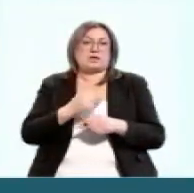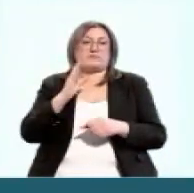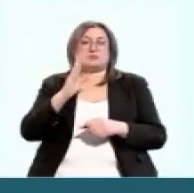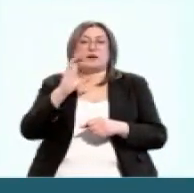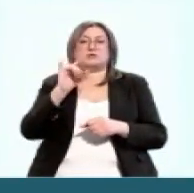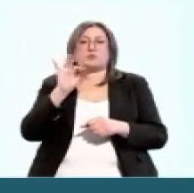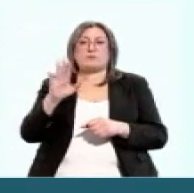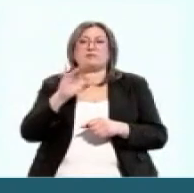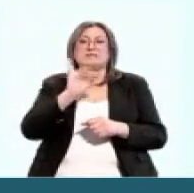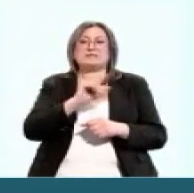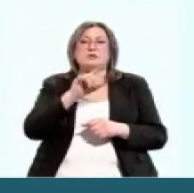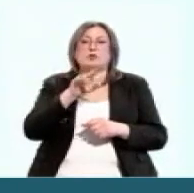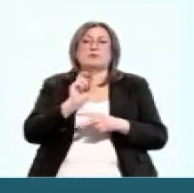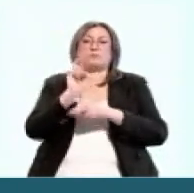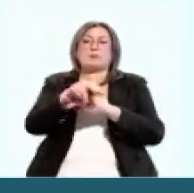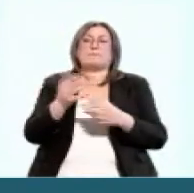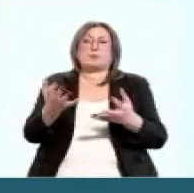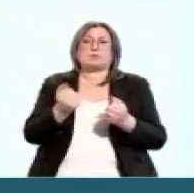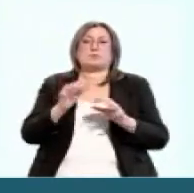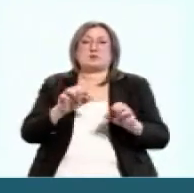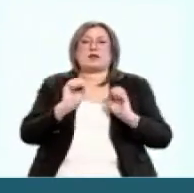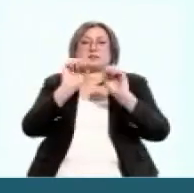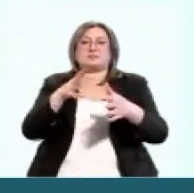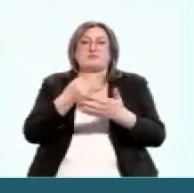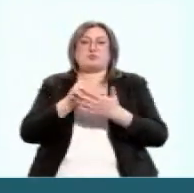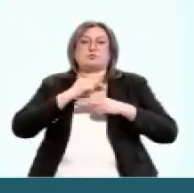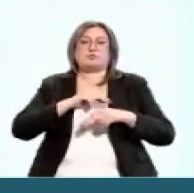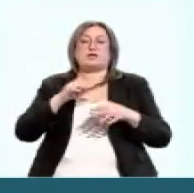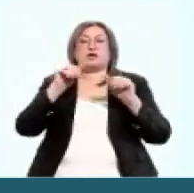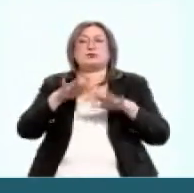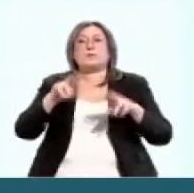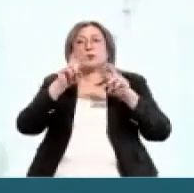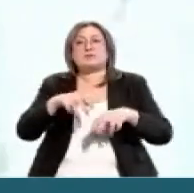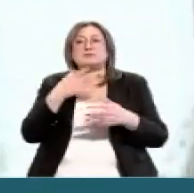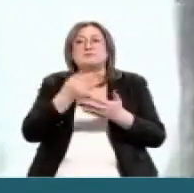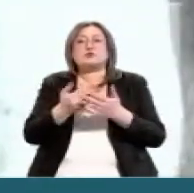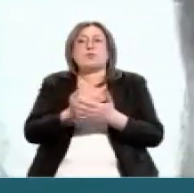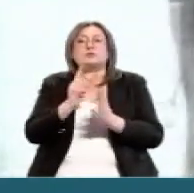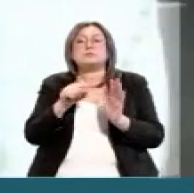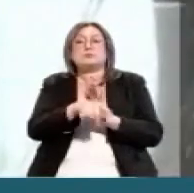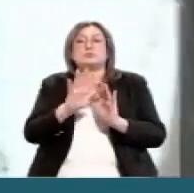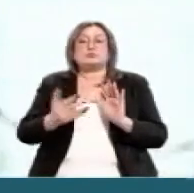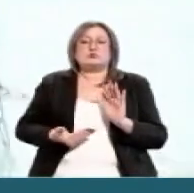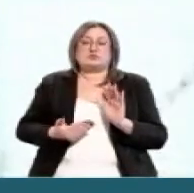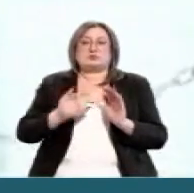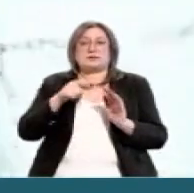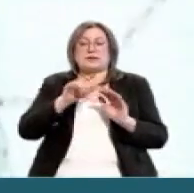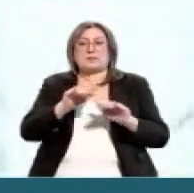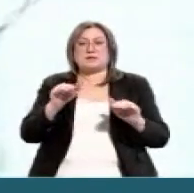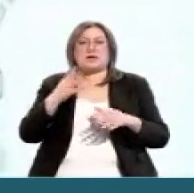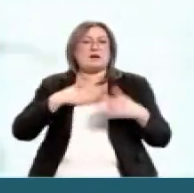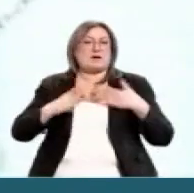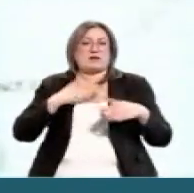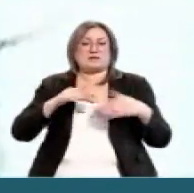Осетров и Максим Золотарев посетили приют, которому передали свой труд и решили проведать нового жильца. Тому, кто теперь обживает их будку, ребята